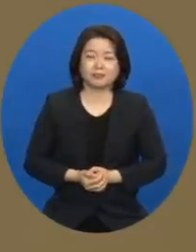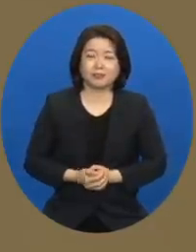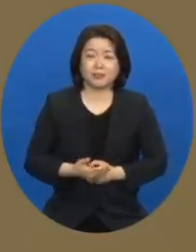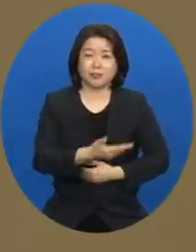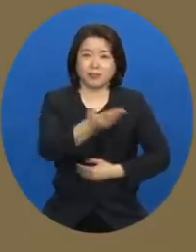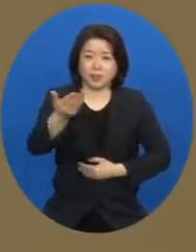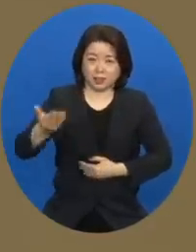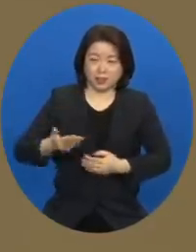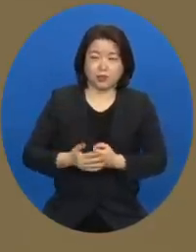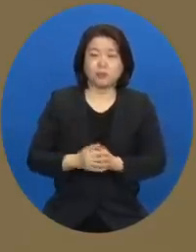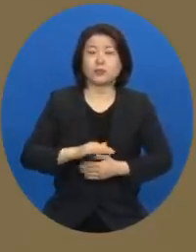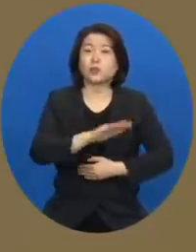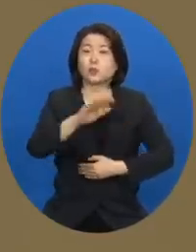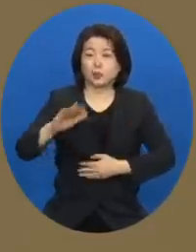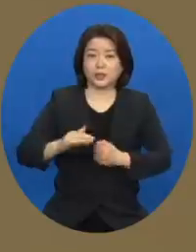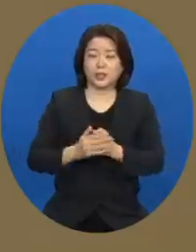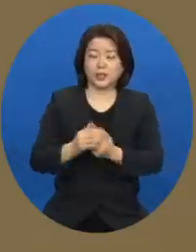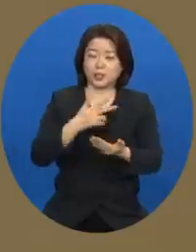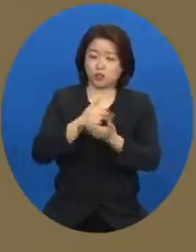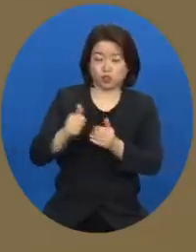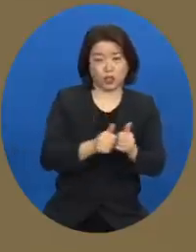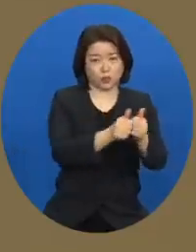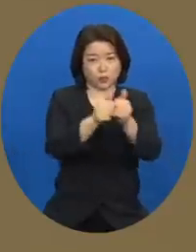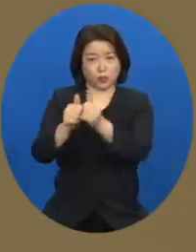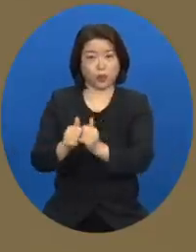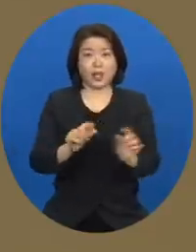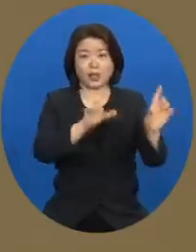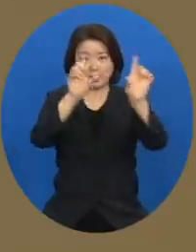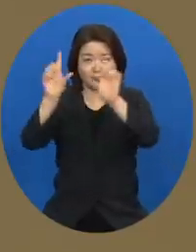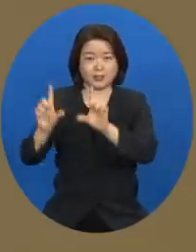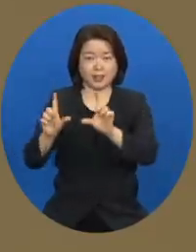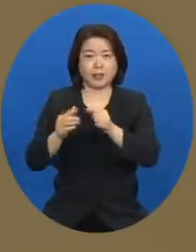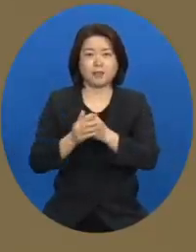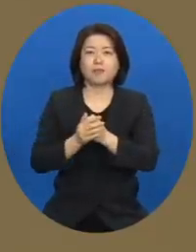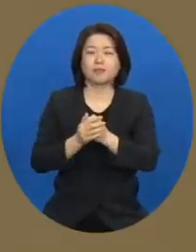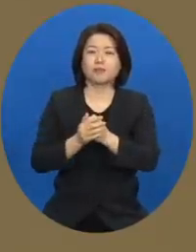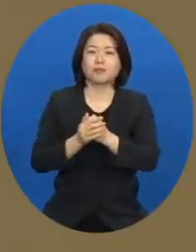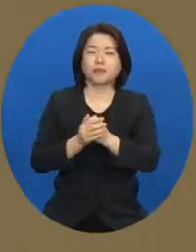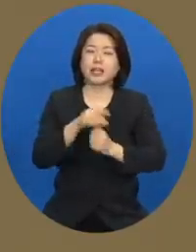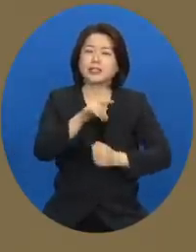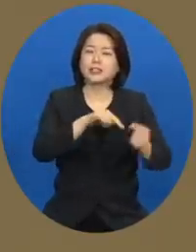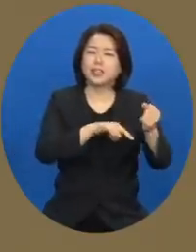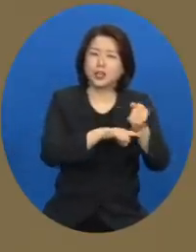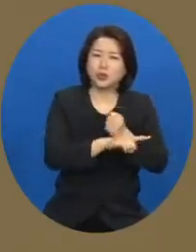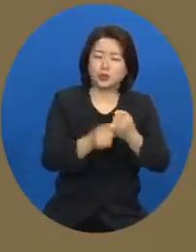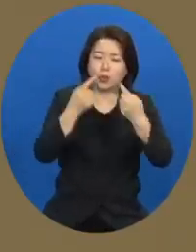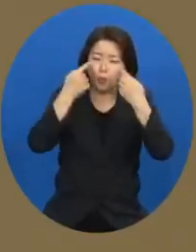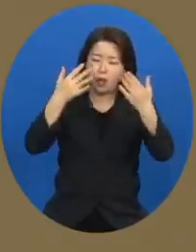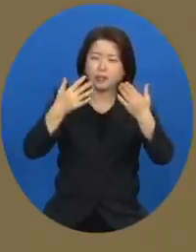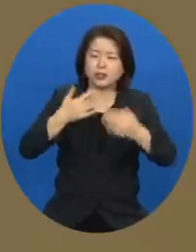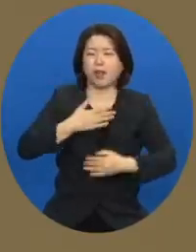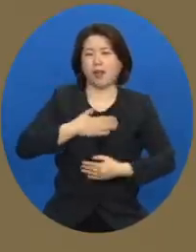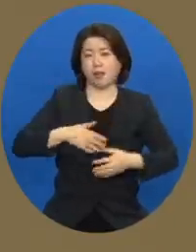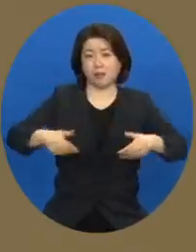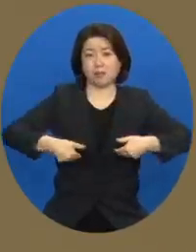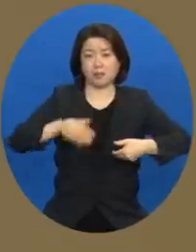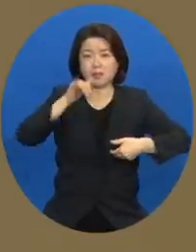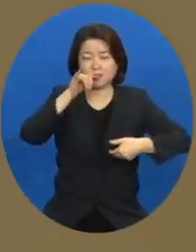여러분 우리가 이렇게 주님과 동행하는 삶을 사는 이유를 정확히 알아야